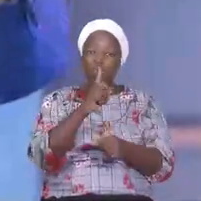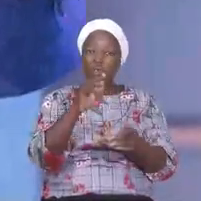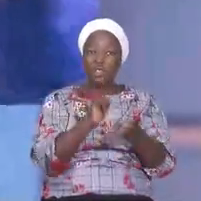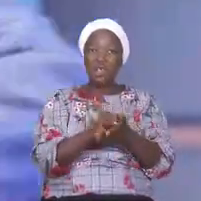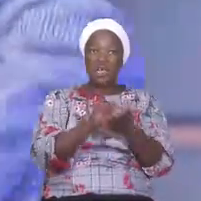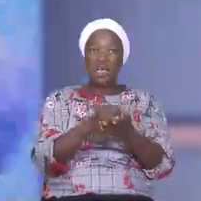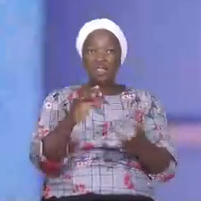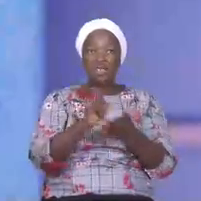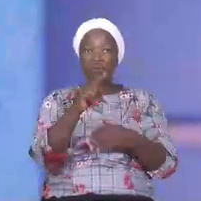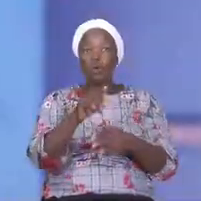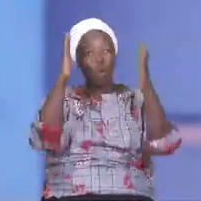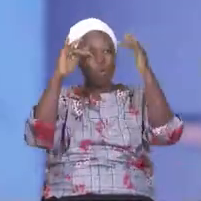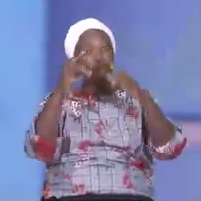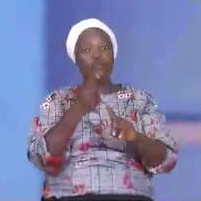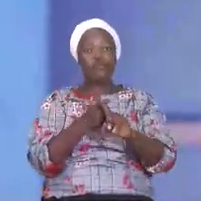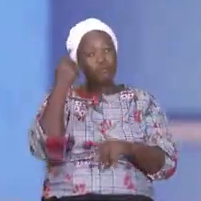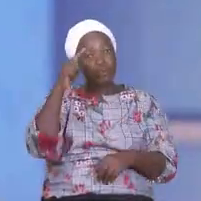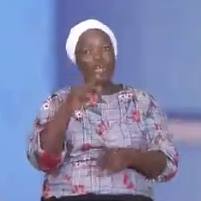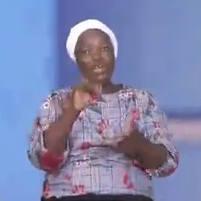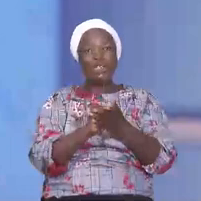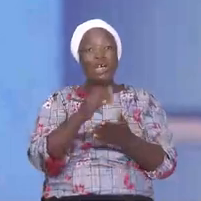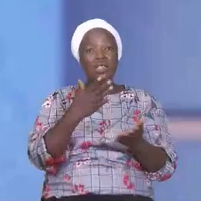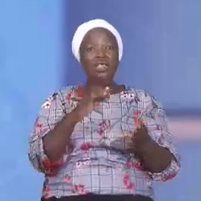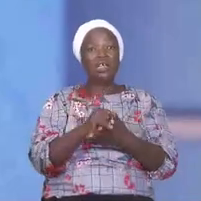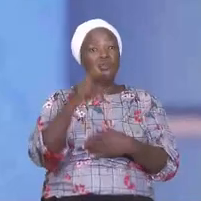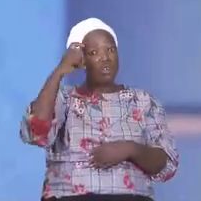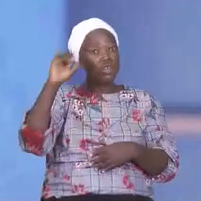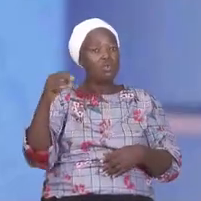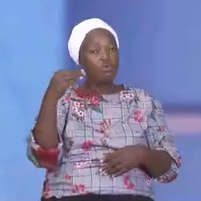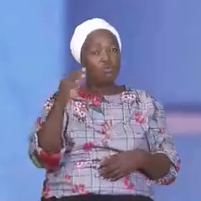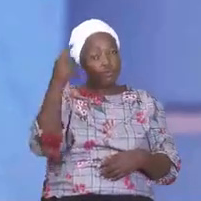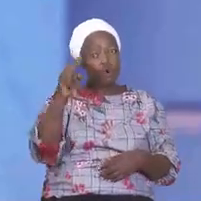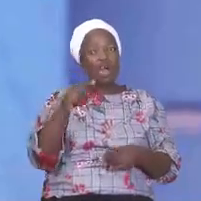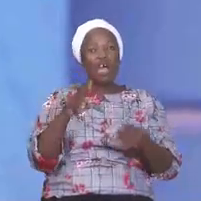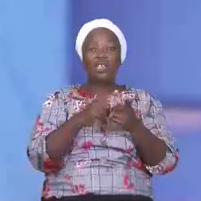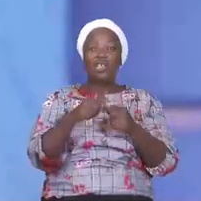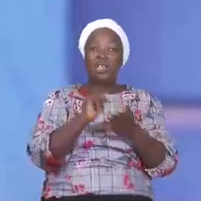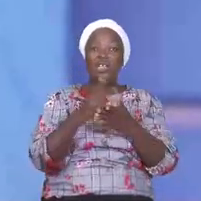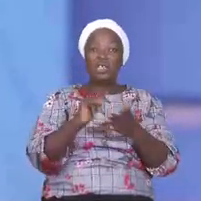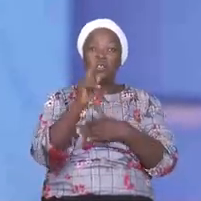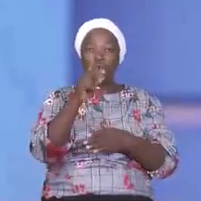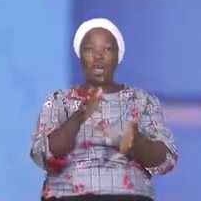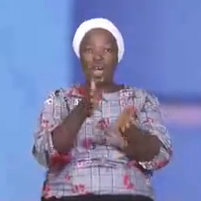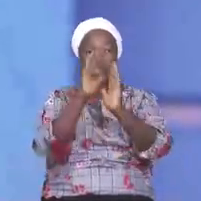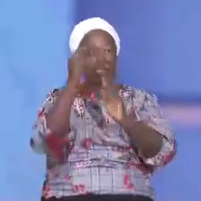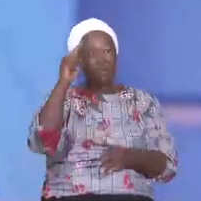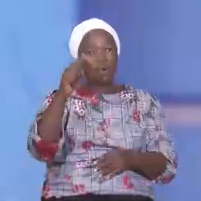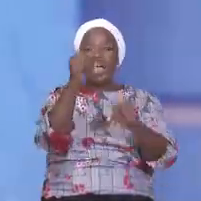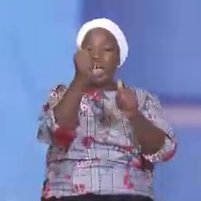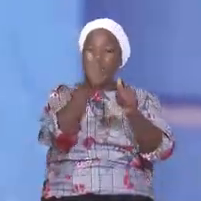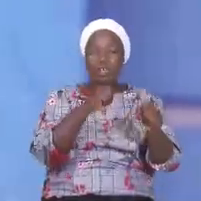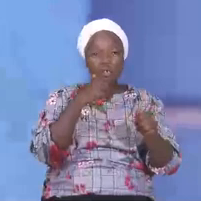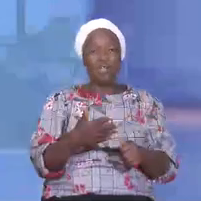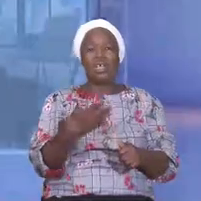Et comme le peuple de Dieu est optimiste, il doit se rassurer que ce que vous espérez, ce que vous rêvez